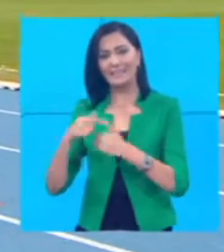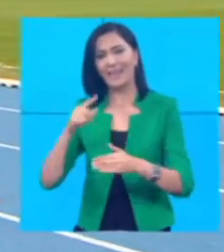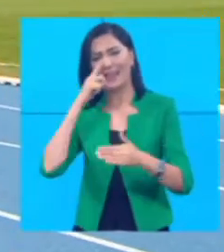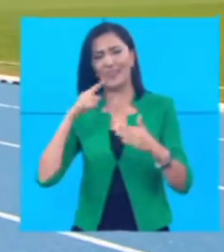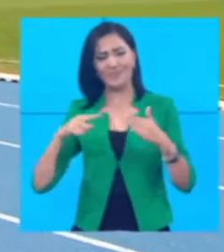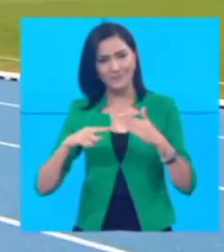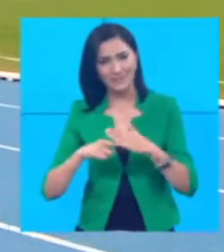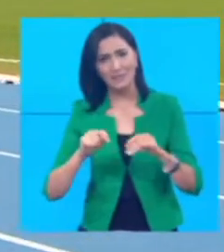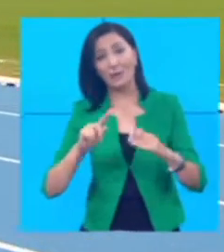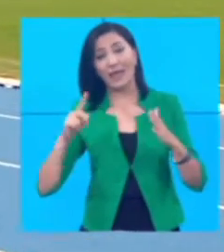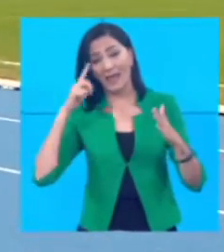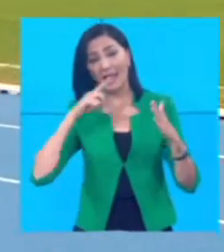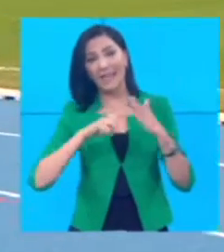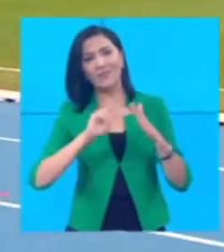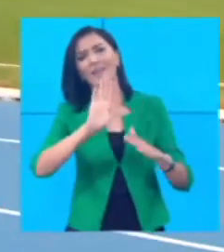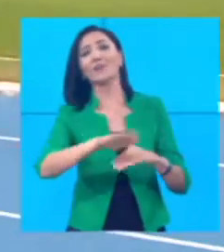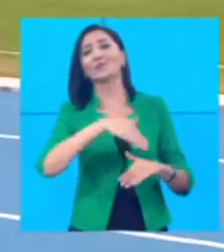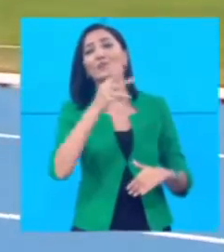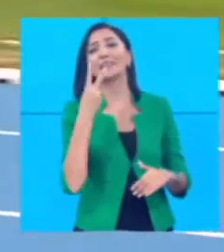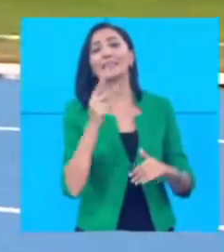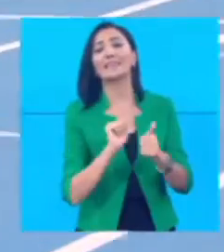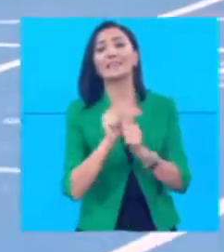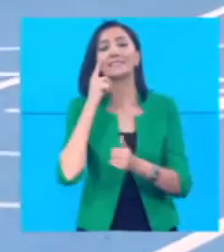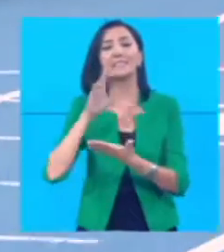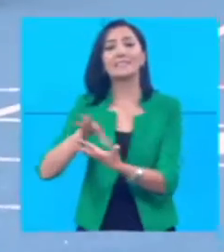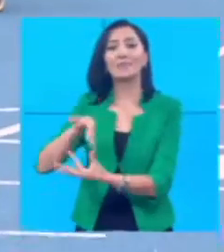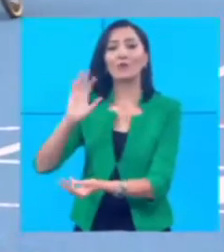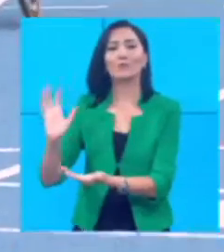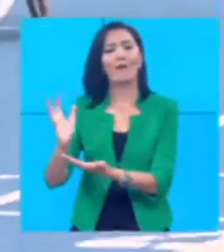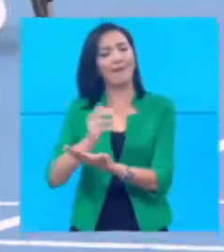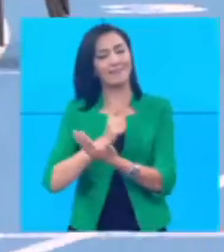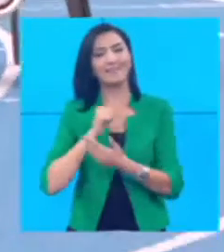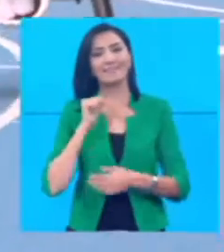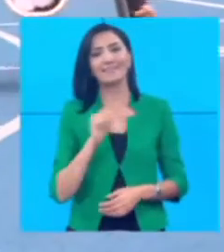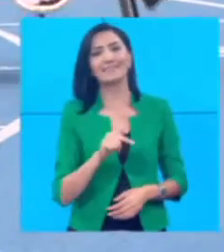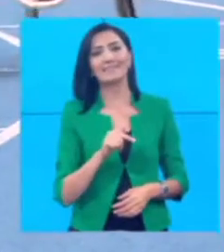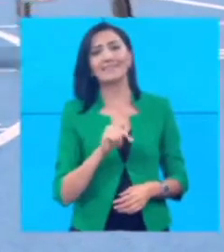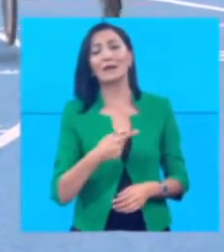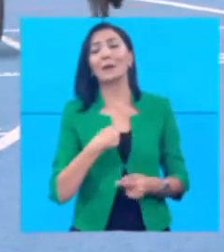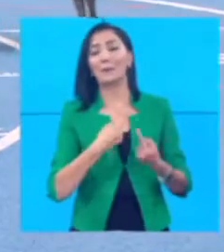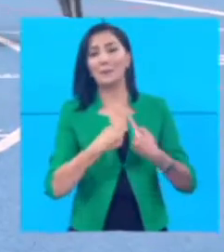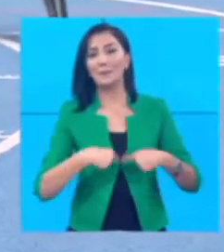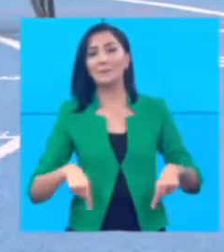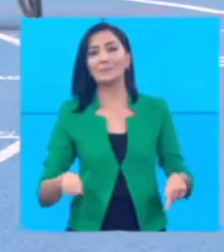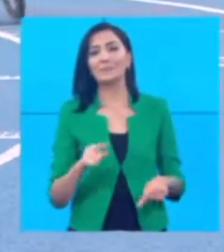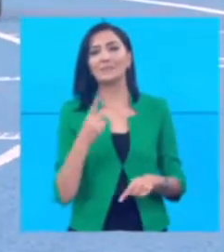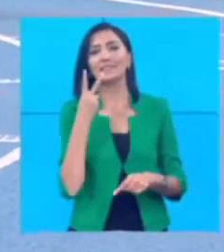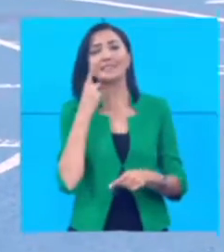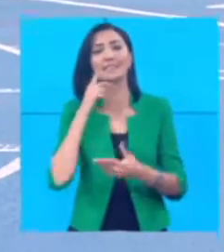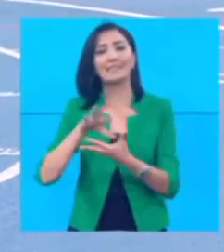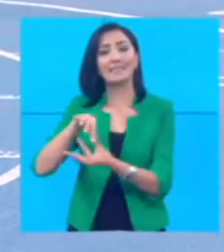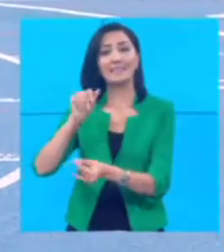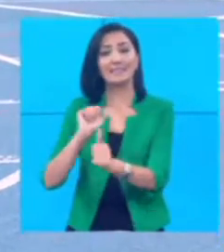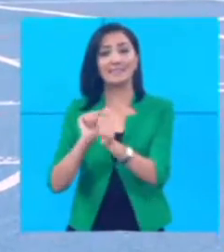hedefimizi vurduk. Hedeften sonrası da iki sporcumuzu daha kazandırdık. Yani biz